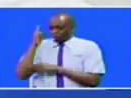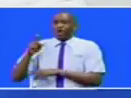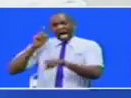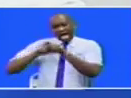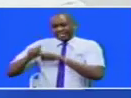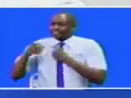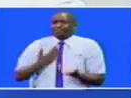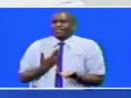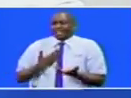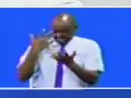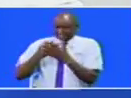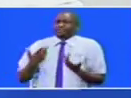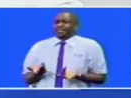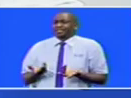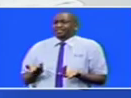wahalifu